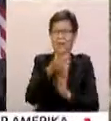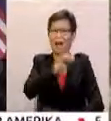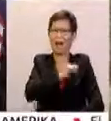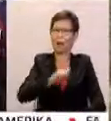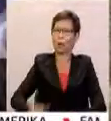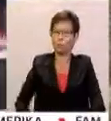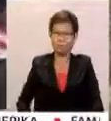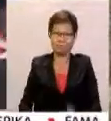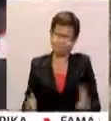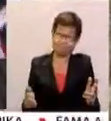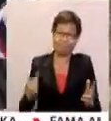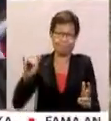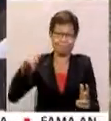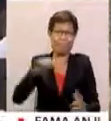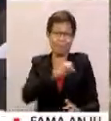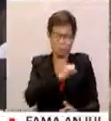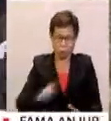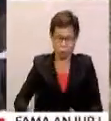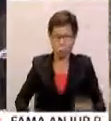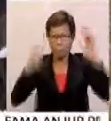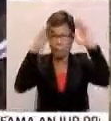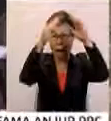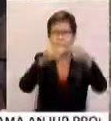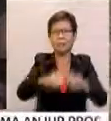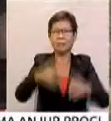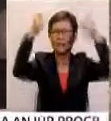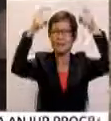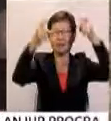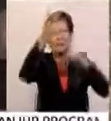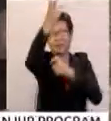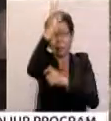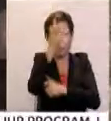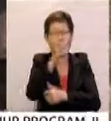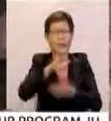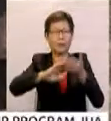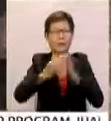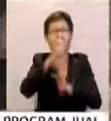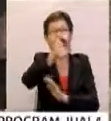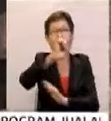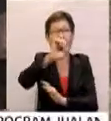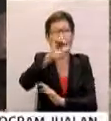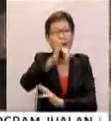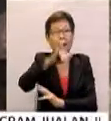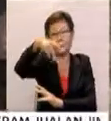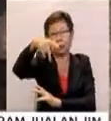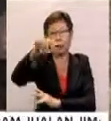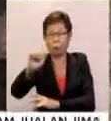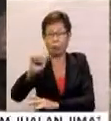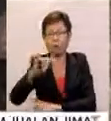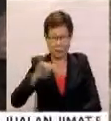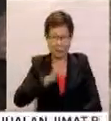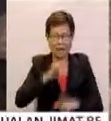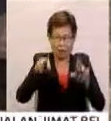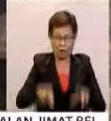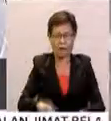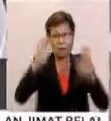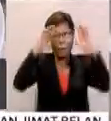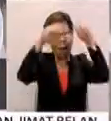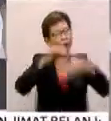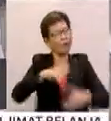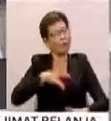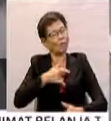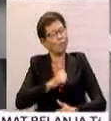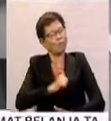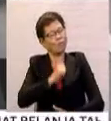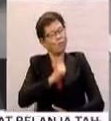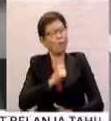kan? Sultan Pahang dah ditabarkan menjadi Yang di-Pertuan Agong. Saya sebagai rakyat Pahang rasa banggalah.